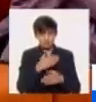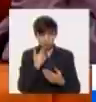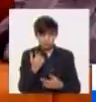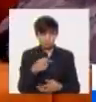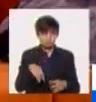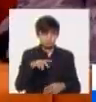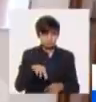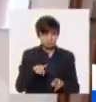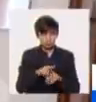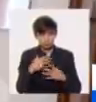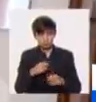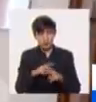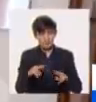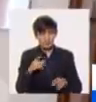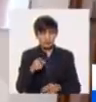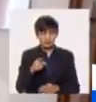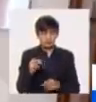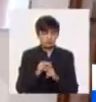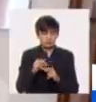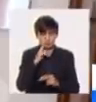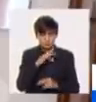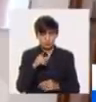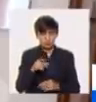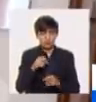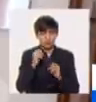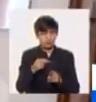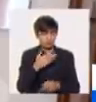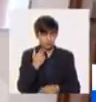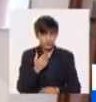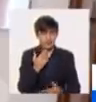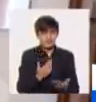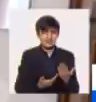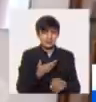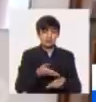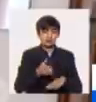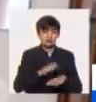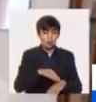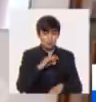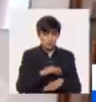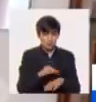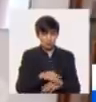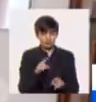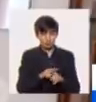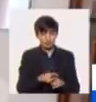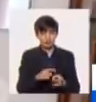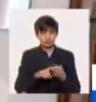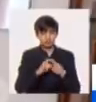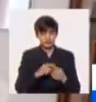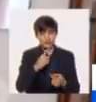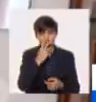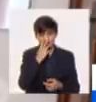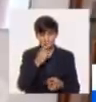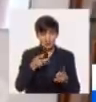ағымын немесе ауыр ағымын түсіретін болса, ол өміріне қауіп төндіретін жағдай. Вирус әрі қарай тек қана мұрын жұтқын шақта қалып